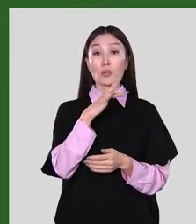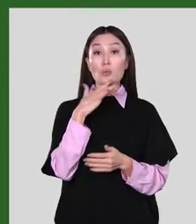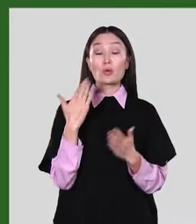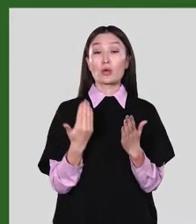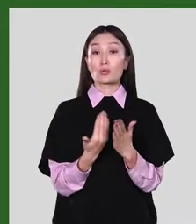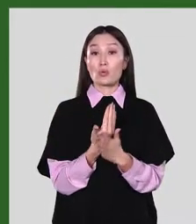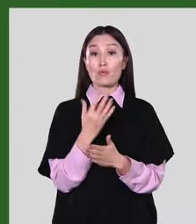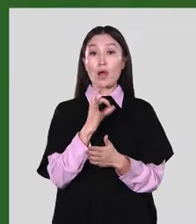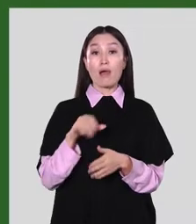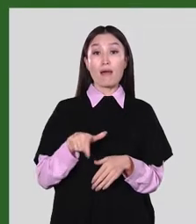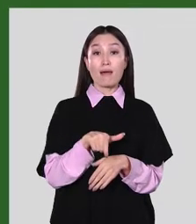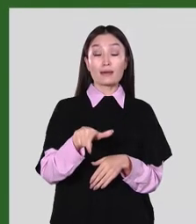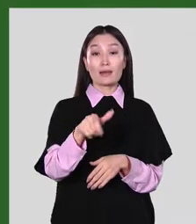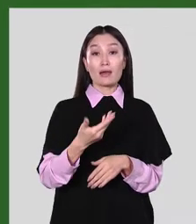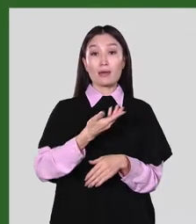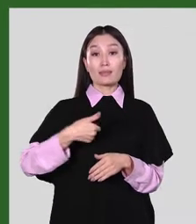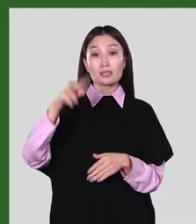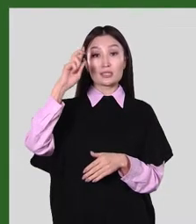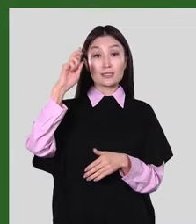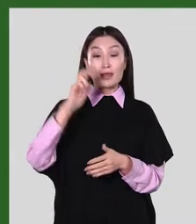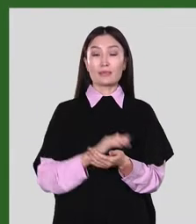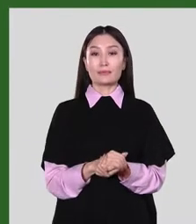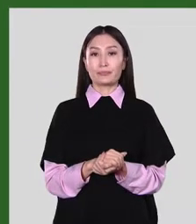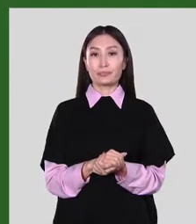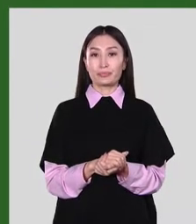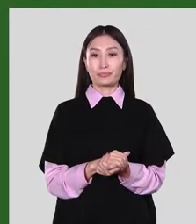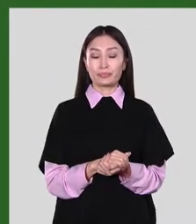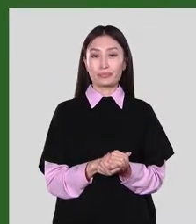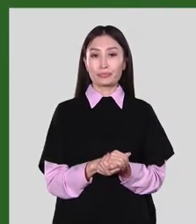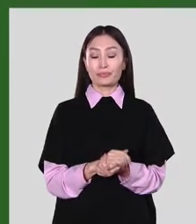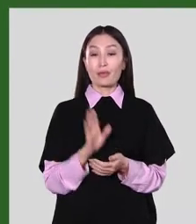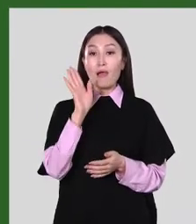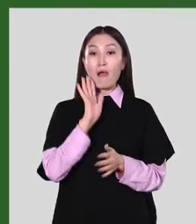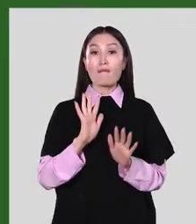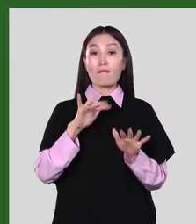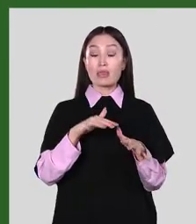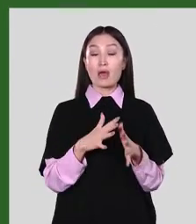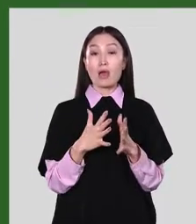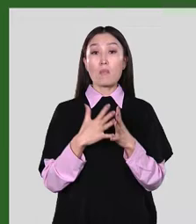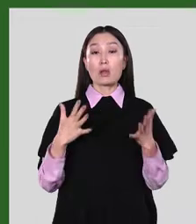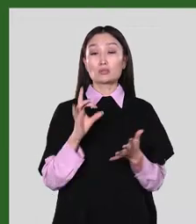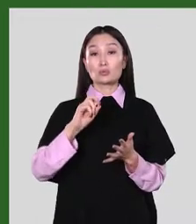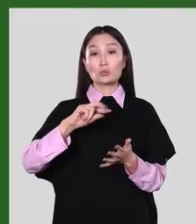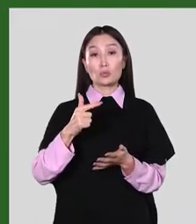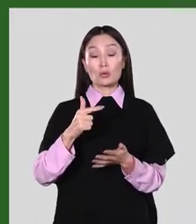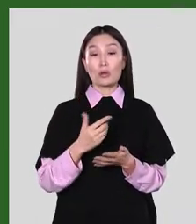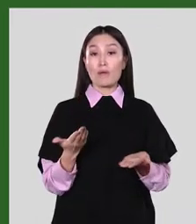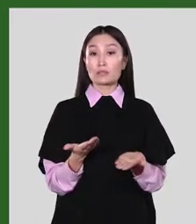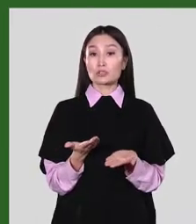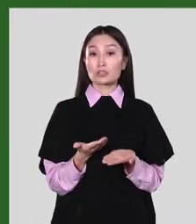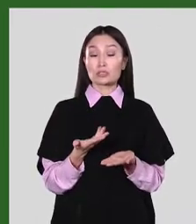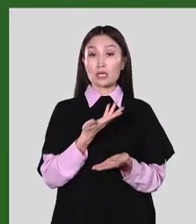о реках нашей страны вода играет огромную роль в жизни